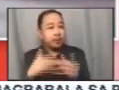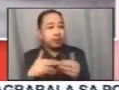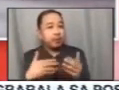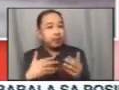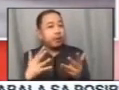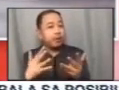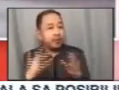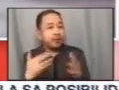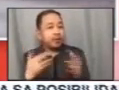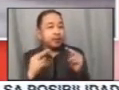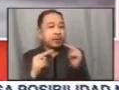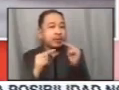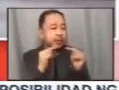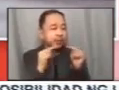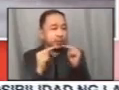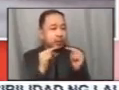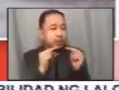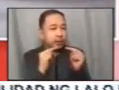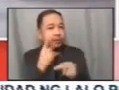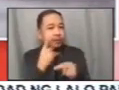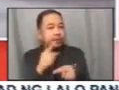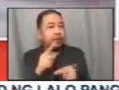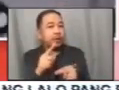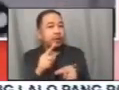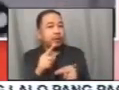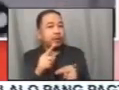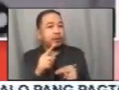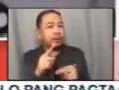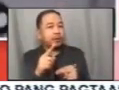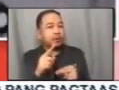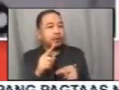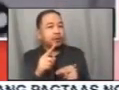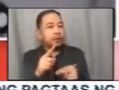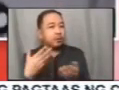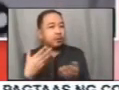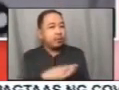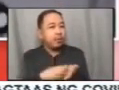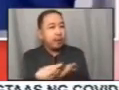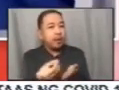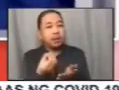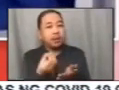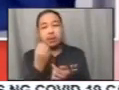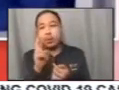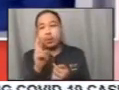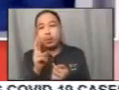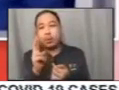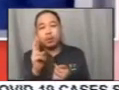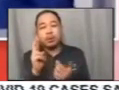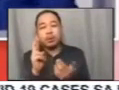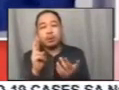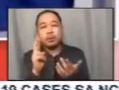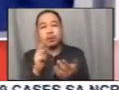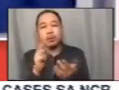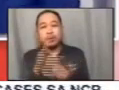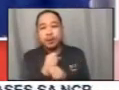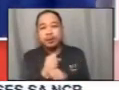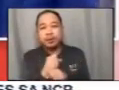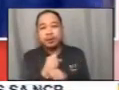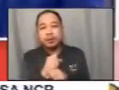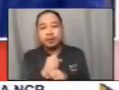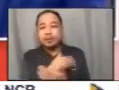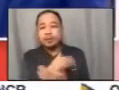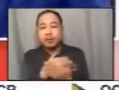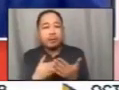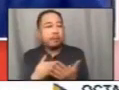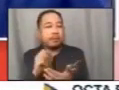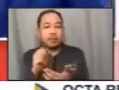na implement. Pero yung nakikita naman ng mga data ho, mild naman ang kanilang mga adverse